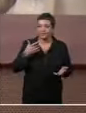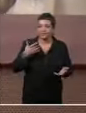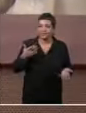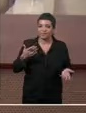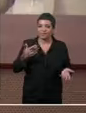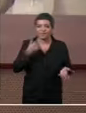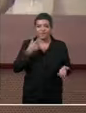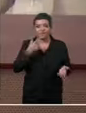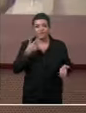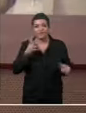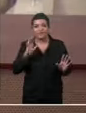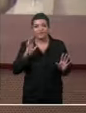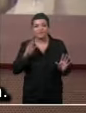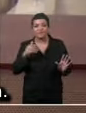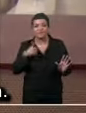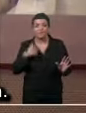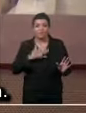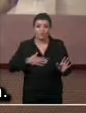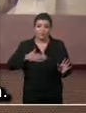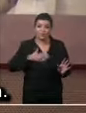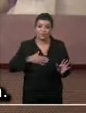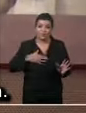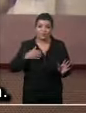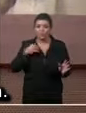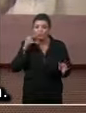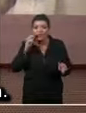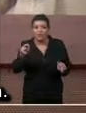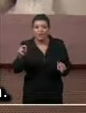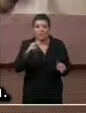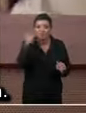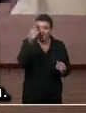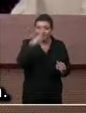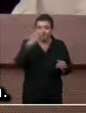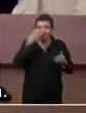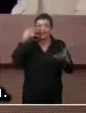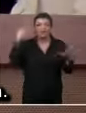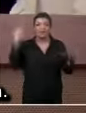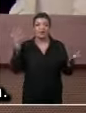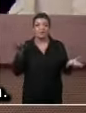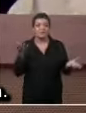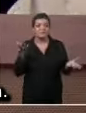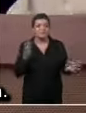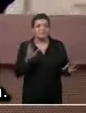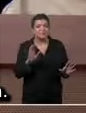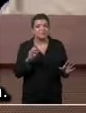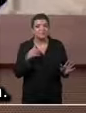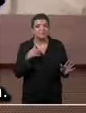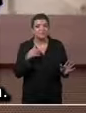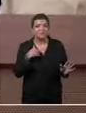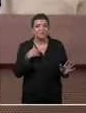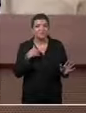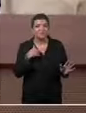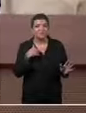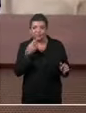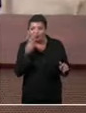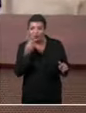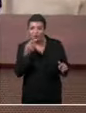parlé si je n'avais pas parlé. Je vois vos visages s'éclairer, donc sans doute un éclairage de